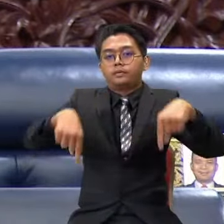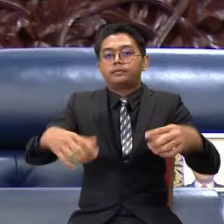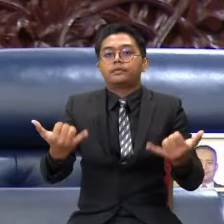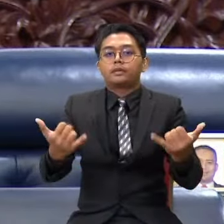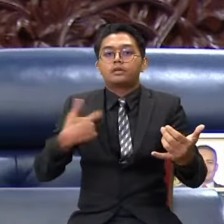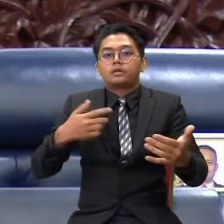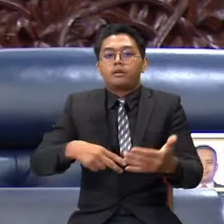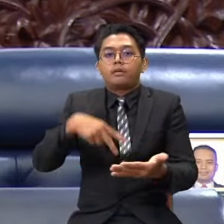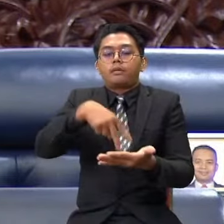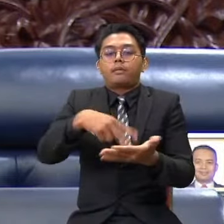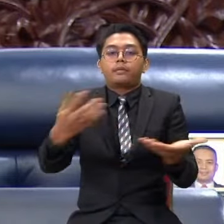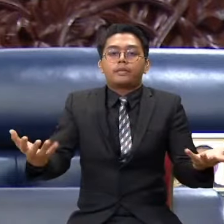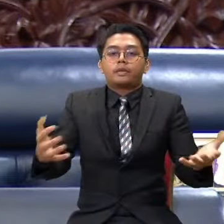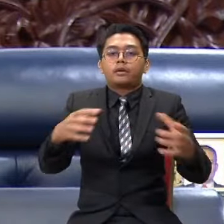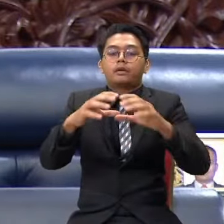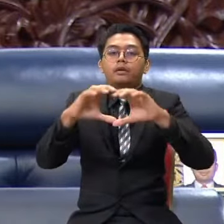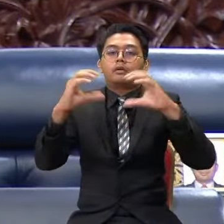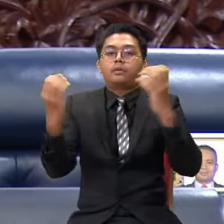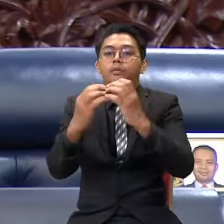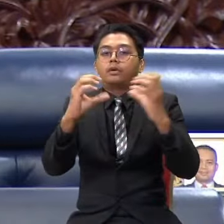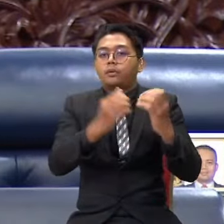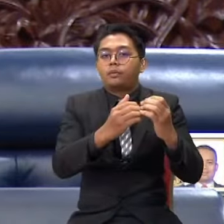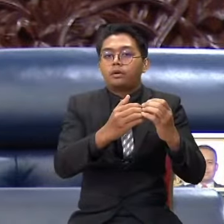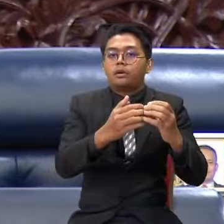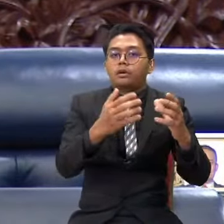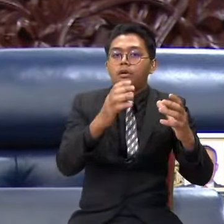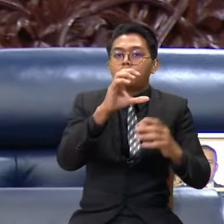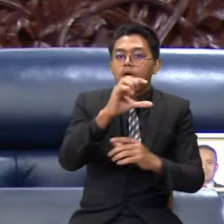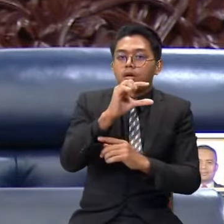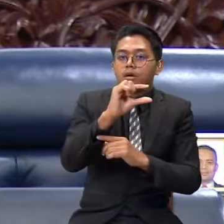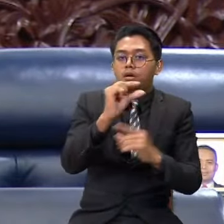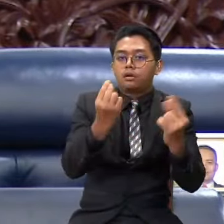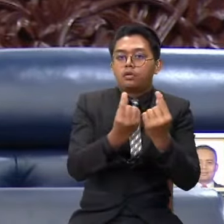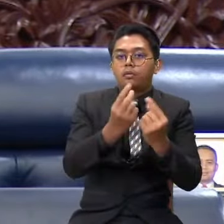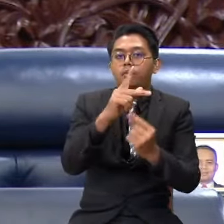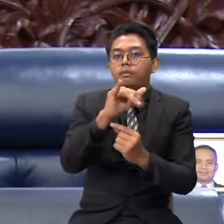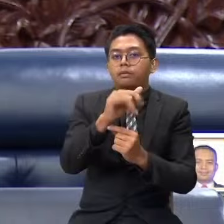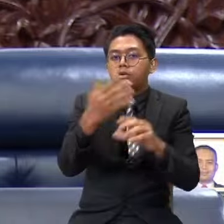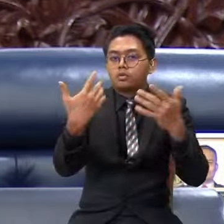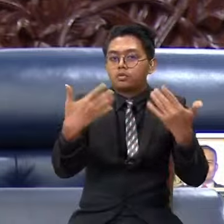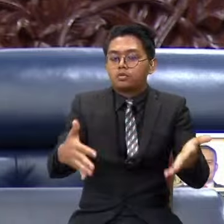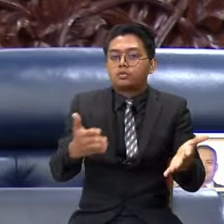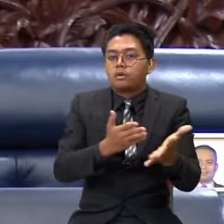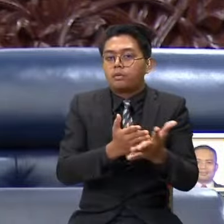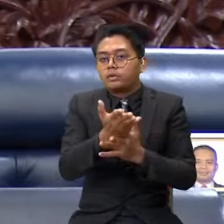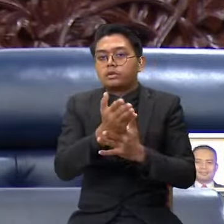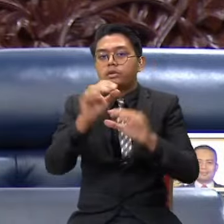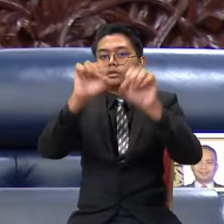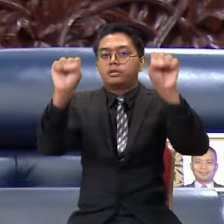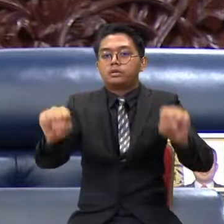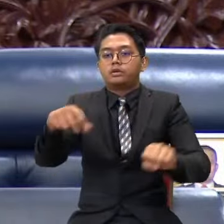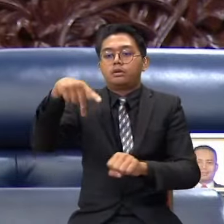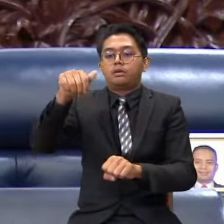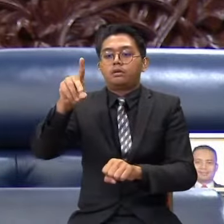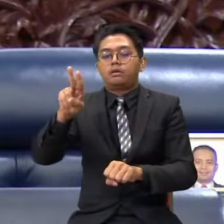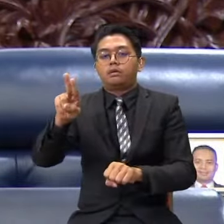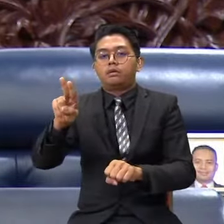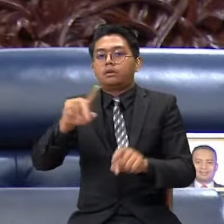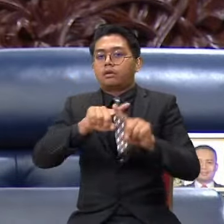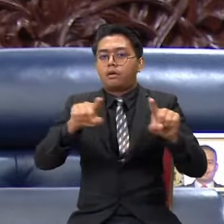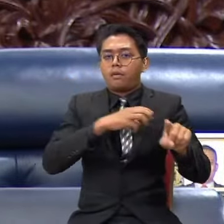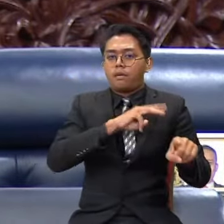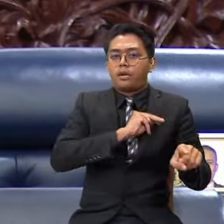ingin bangkit tentang kumpulan hacker root kit yang telah mendakwa telah berjaya hack sistem padu walaupun menteri ekonomi telah menjelaskan